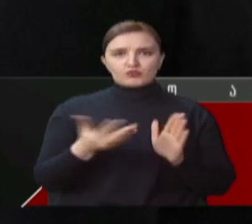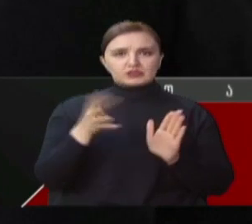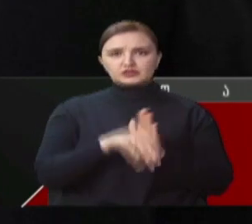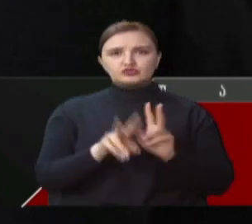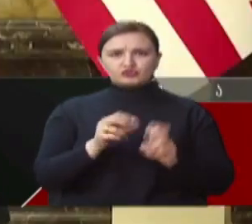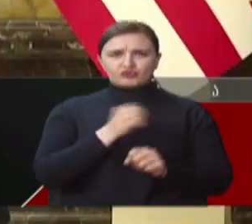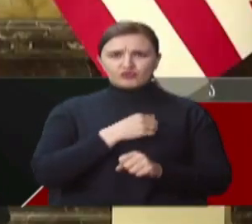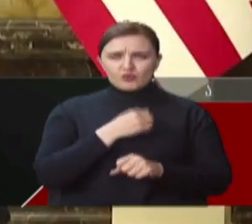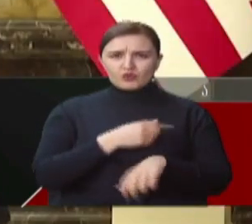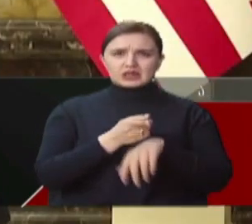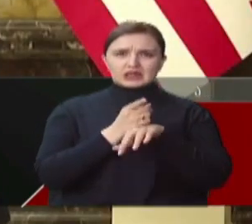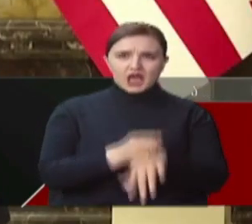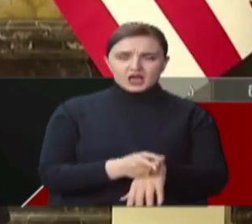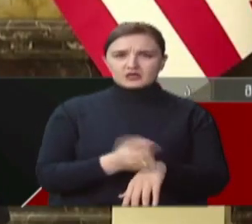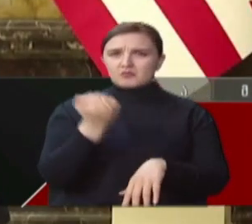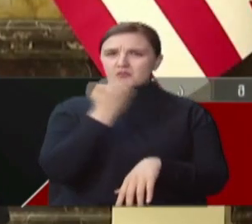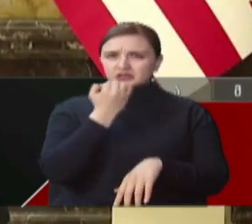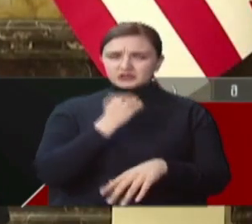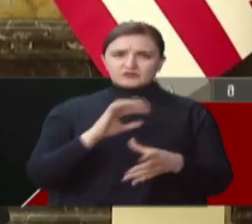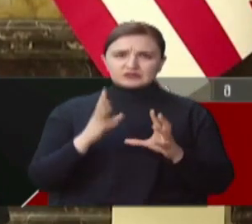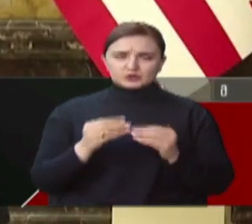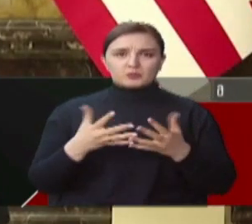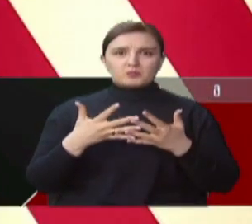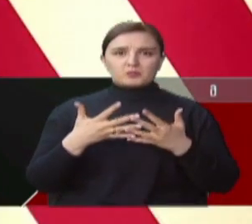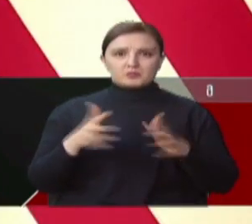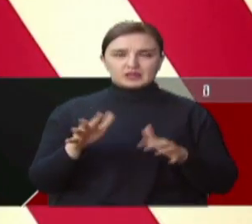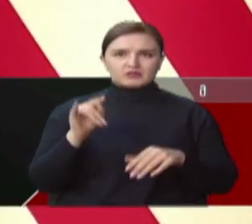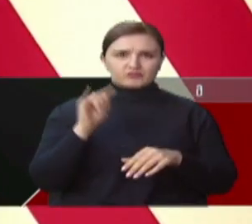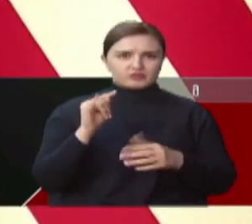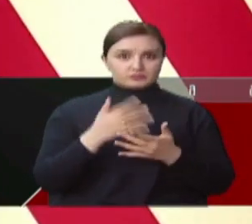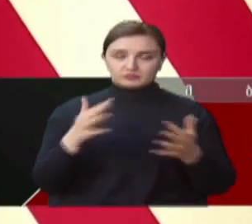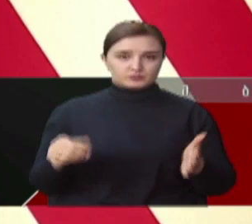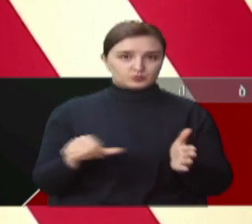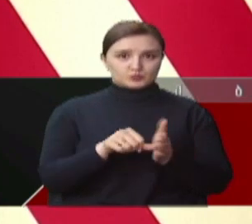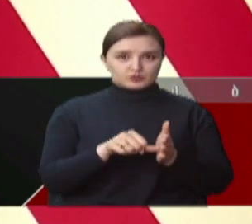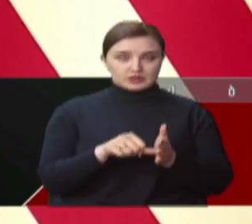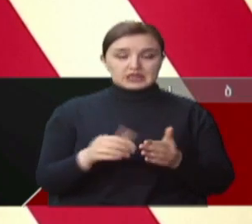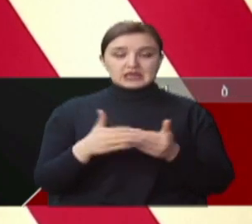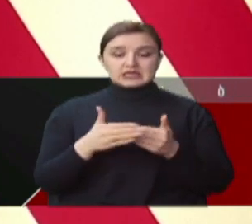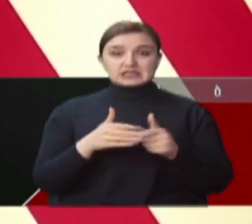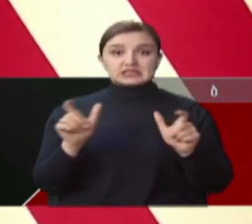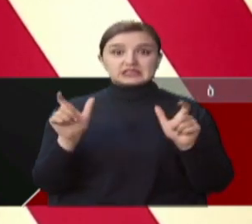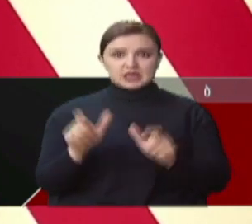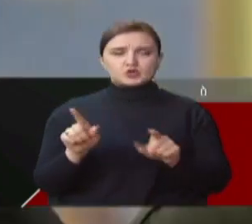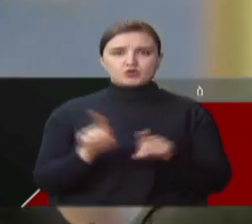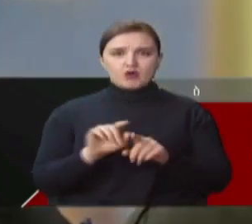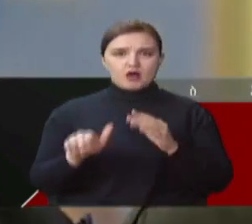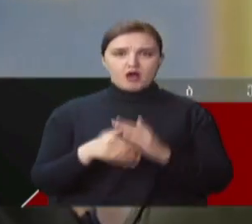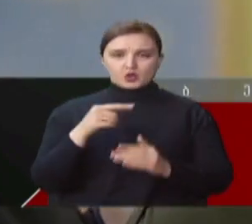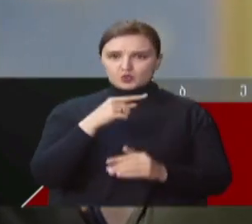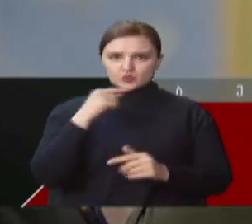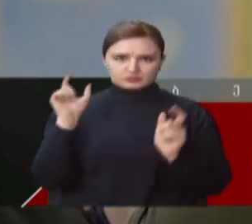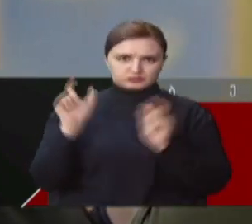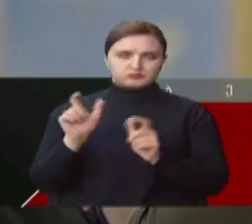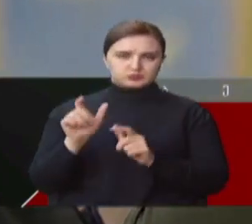სამხედრო აღჭურვილობას, საბრძოლო მასალებს, მეტ ჯაველინსა და ჰაუბიცს. დახმარების გარდა სანქციების ახალი პაკეტი დაწესდება